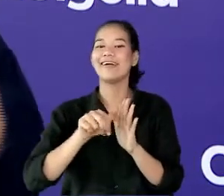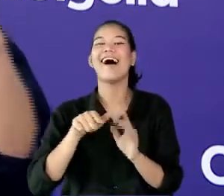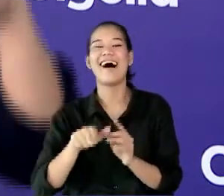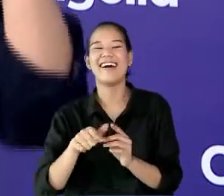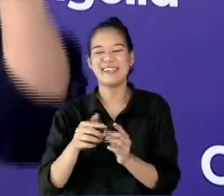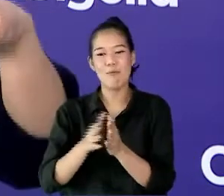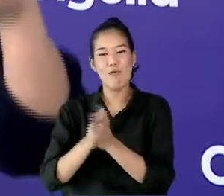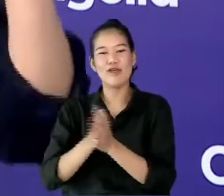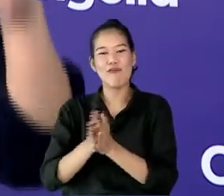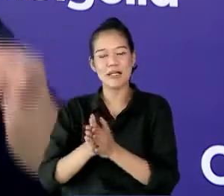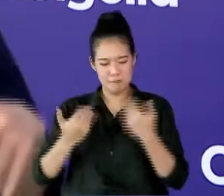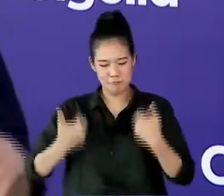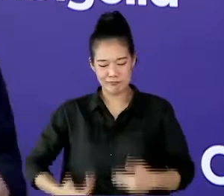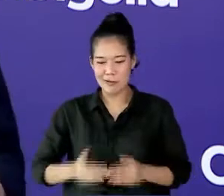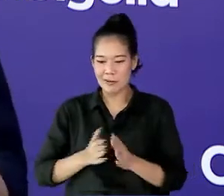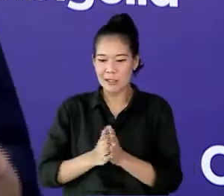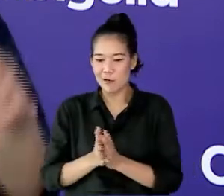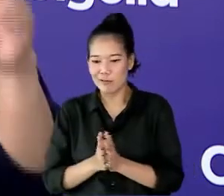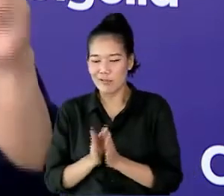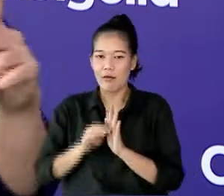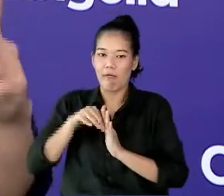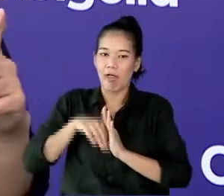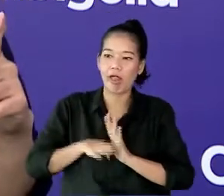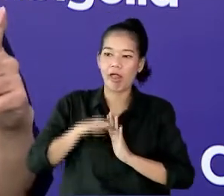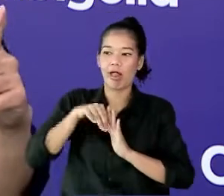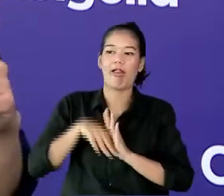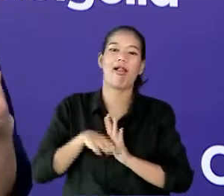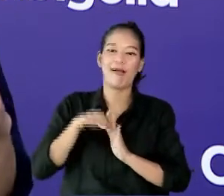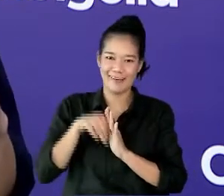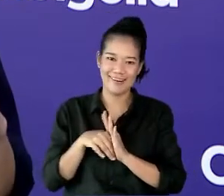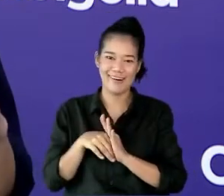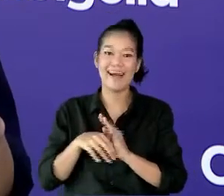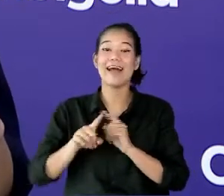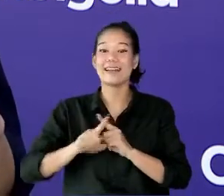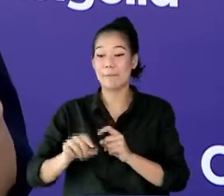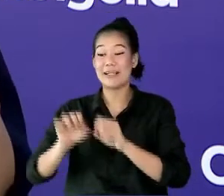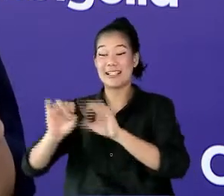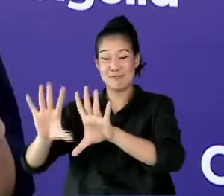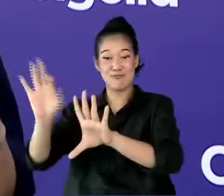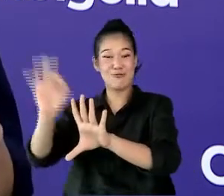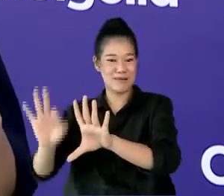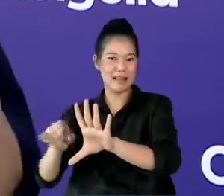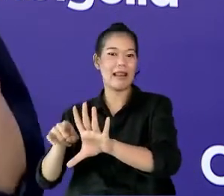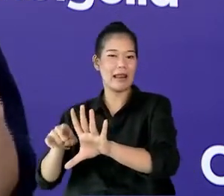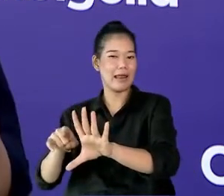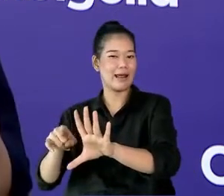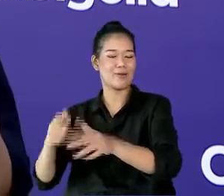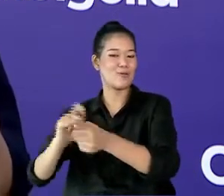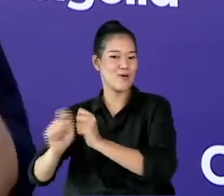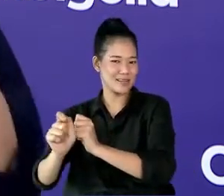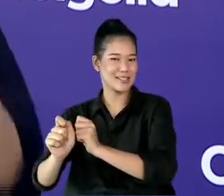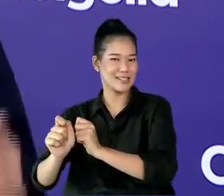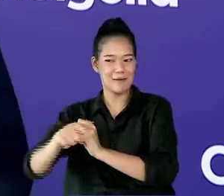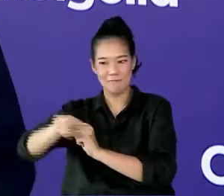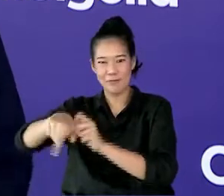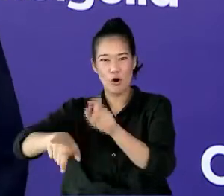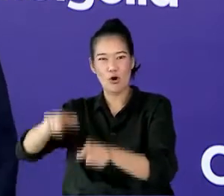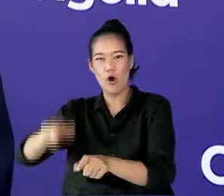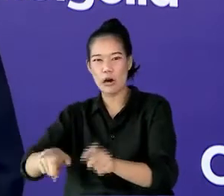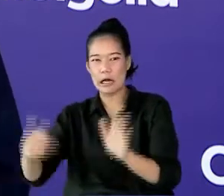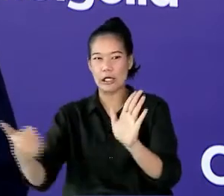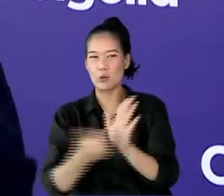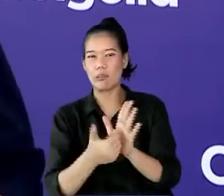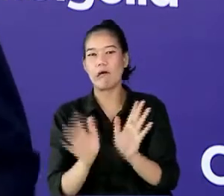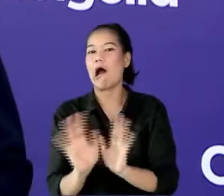motivasinya naik turun, belum stabil. Tapi yang 10% itu yang jadi PR kita, karena mereka cenderung tidak